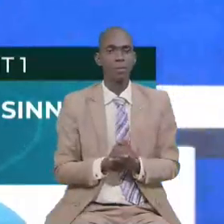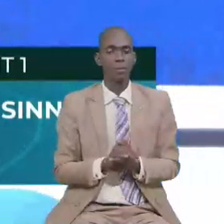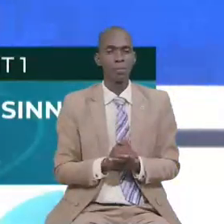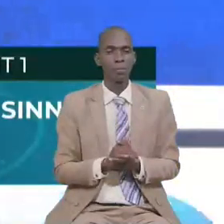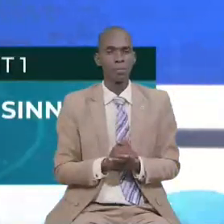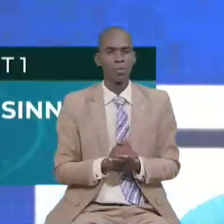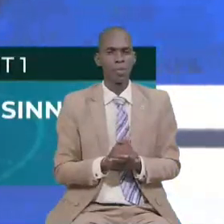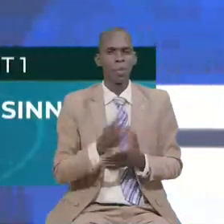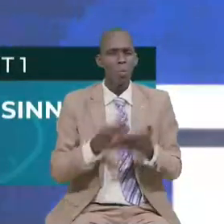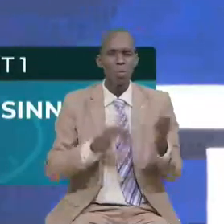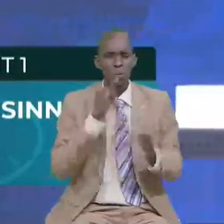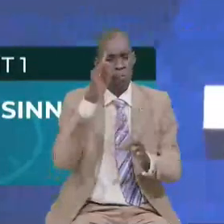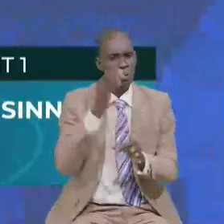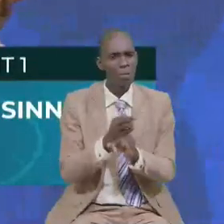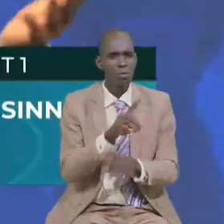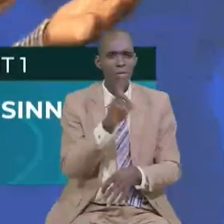Quelle foi?